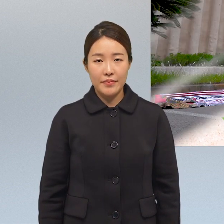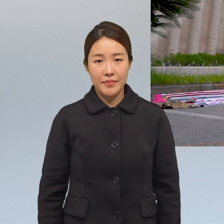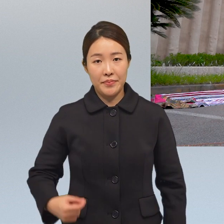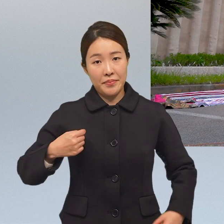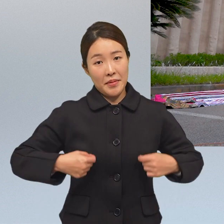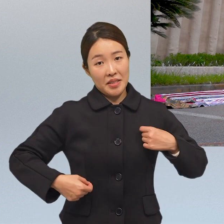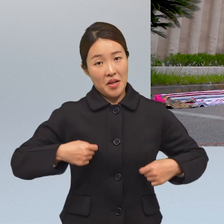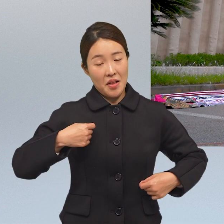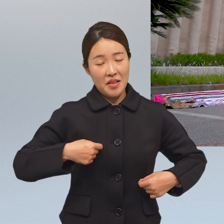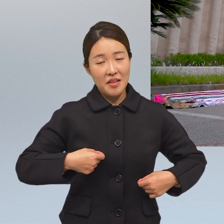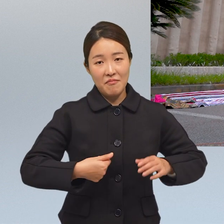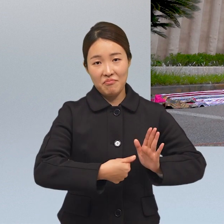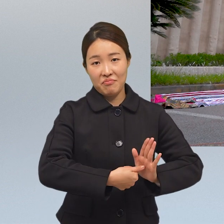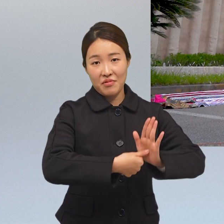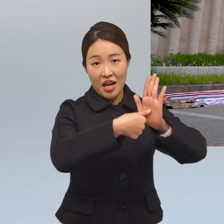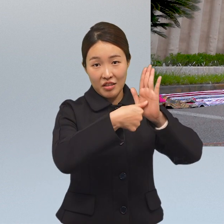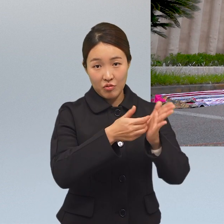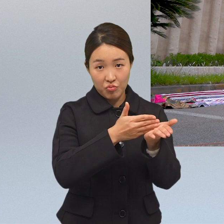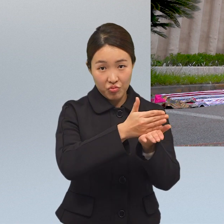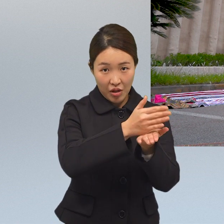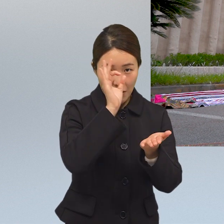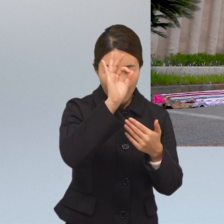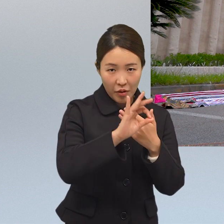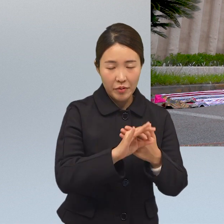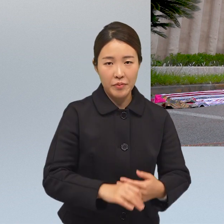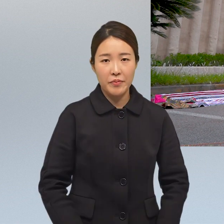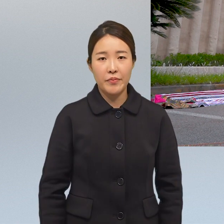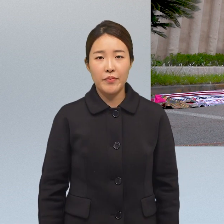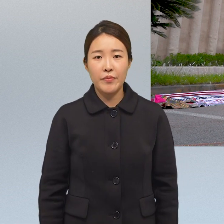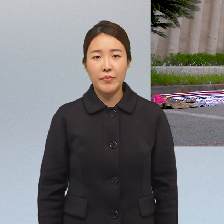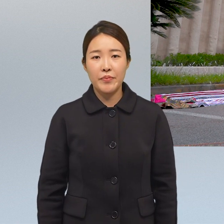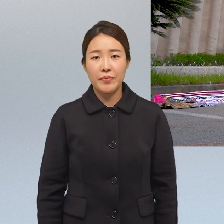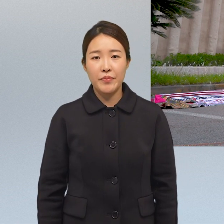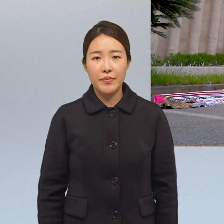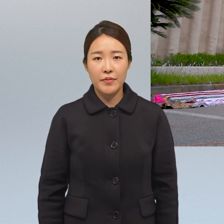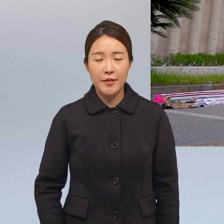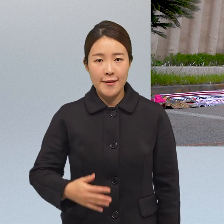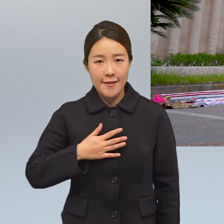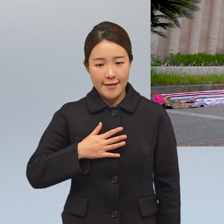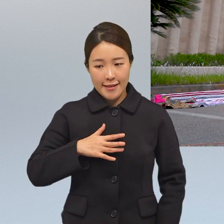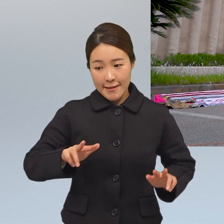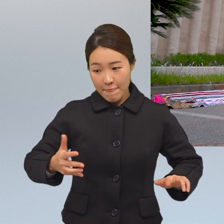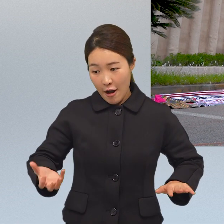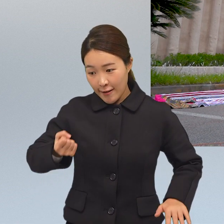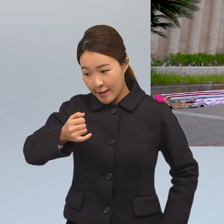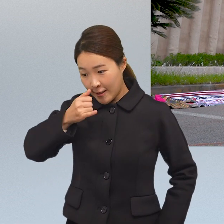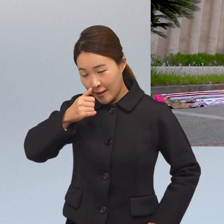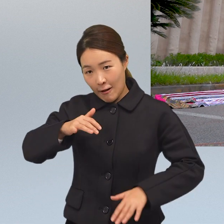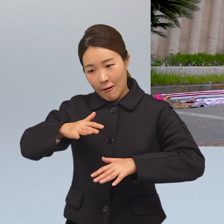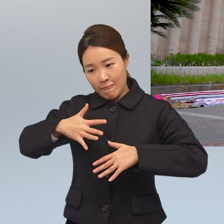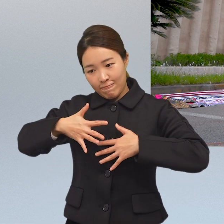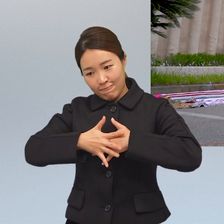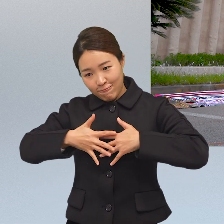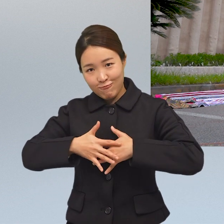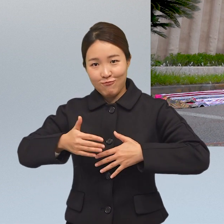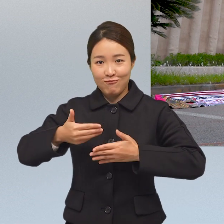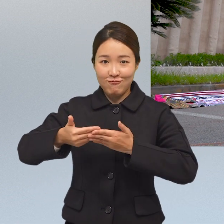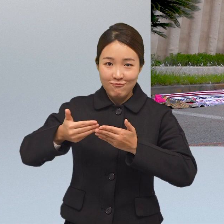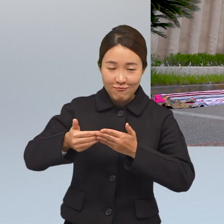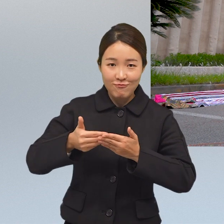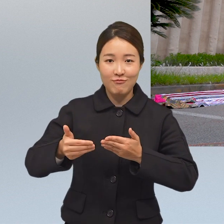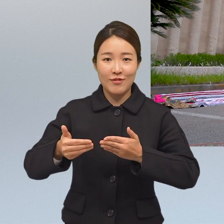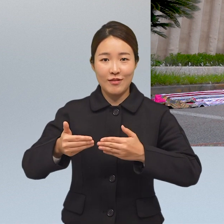또 이제 패션 브랜드 쪽에서 아예 이제 적극적으로 우리가 갖고 있는 패턴이나